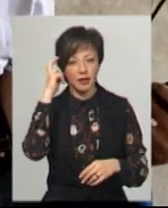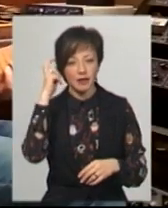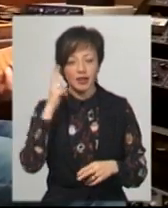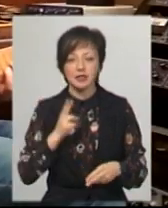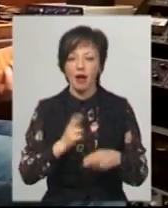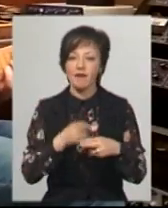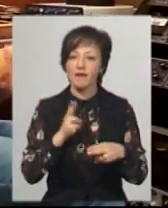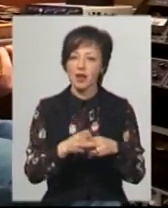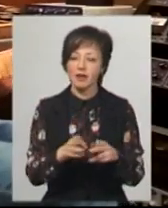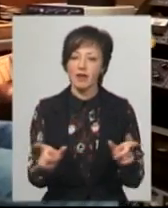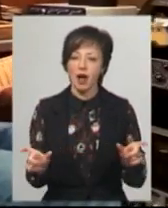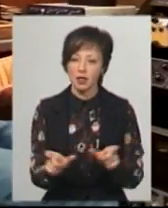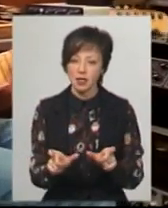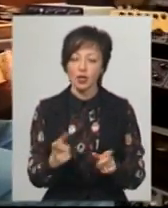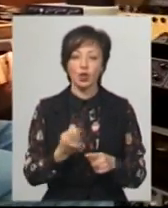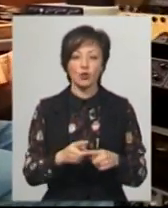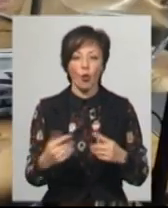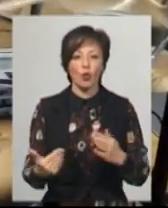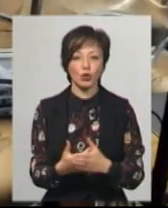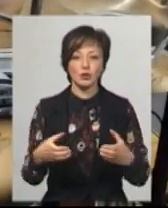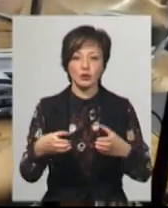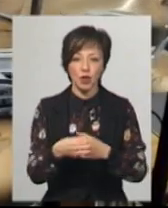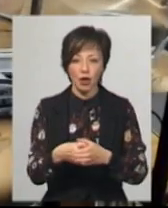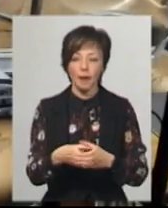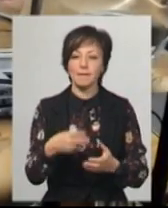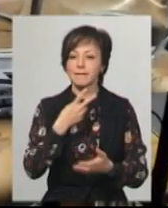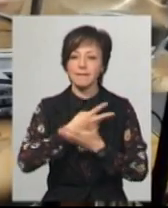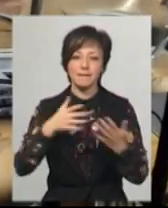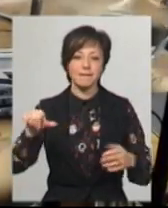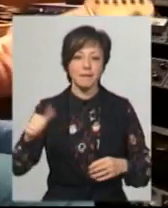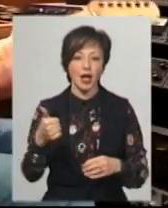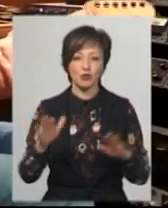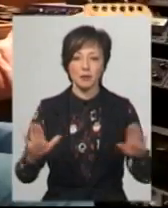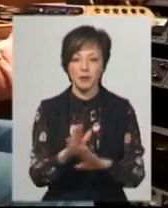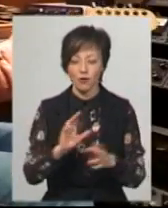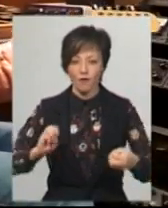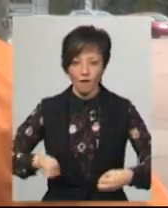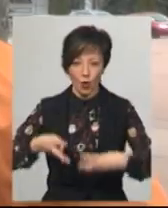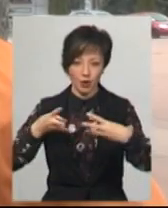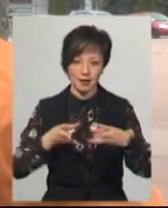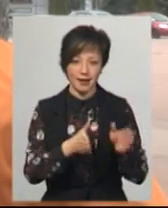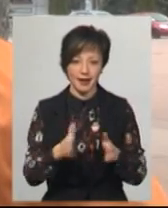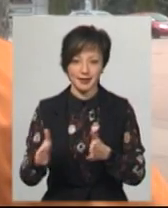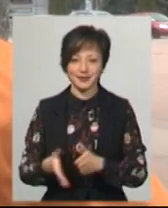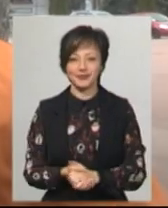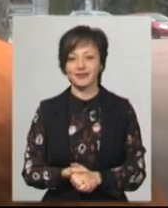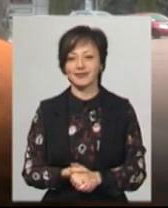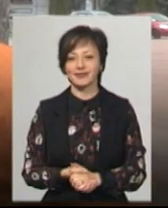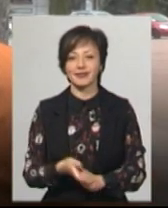Завадив карантин. Тому в оновленому складі гурт презентував першу пісню в режимі онлайн, додає Сергій. Відбулася